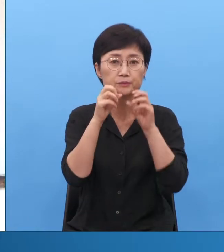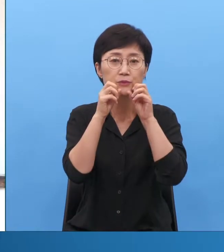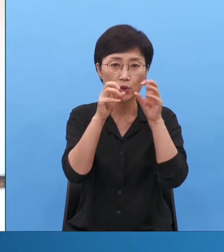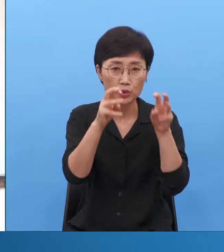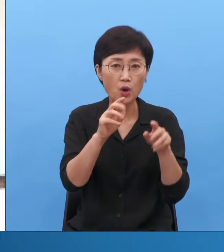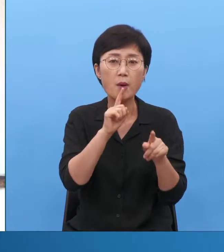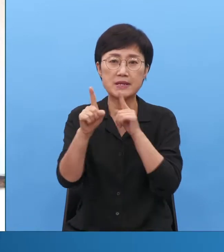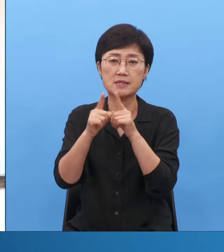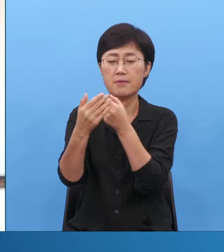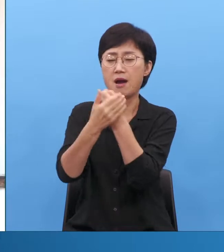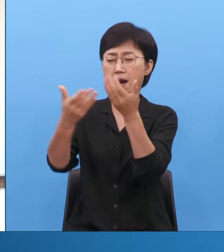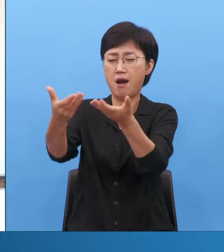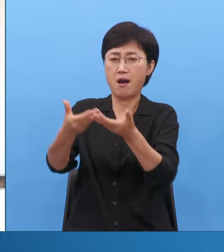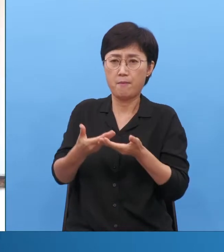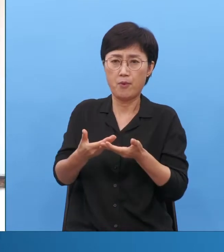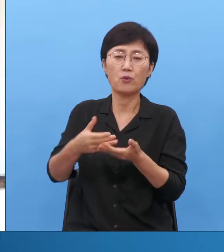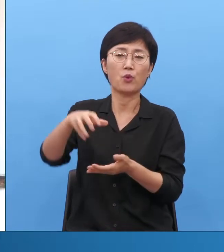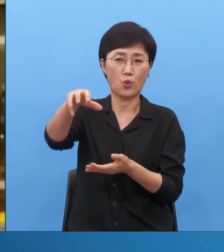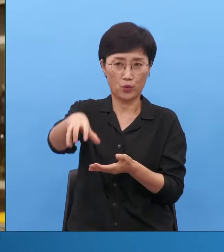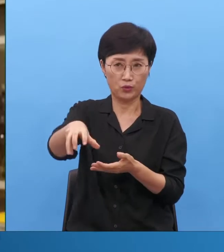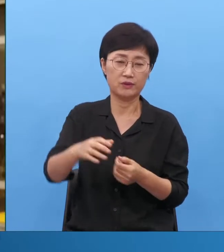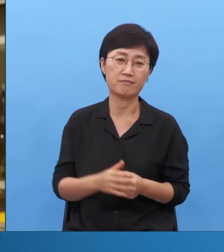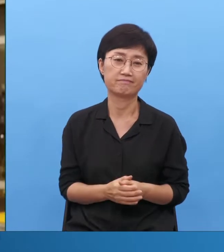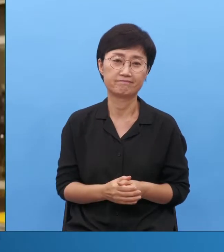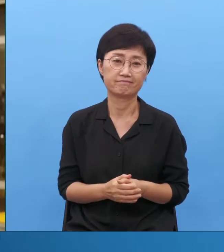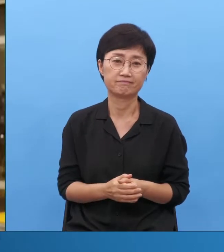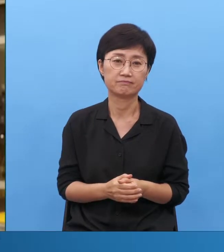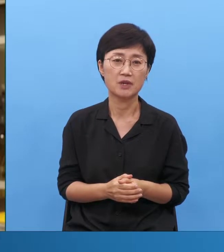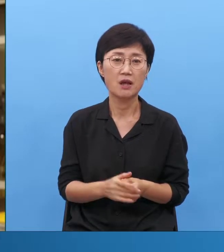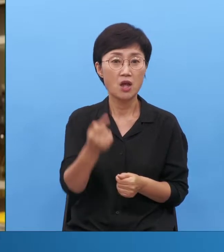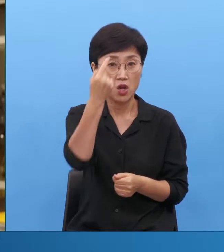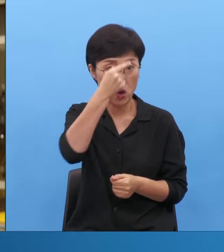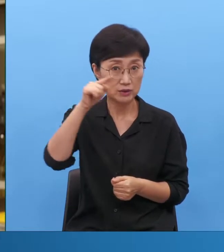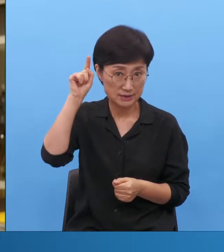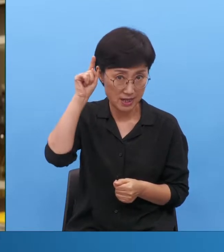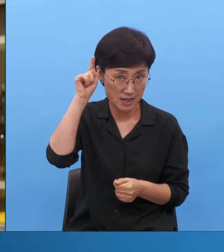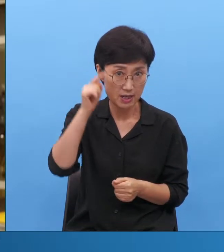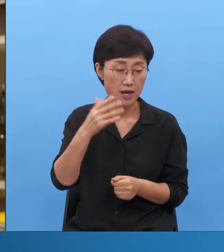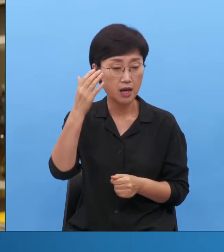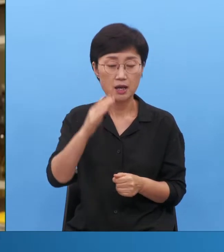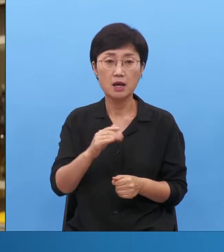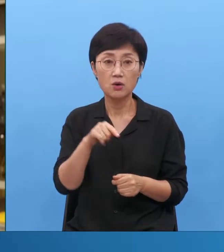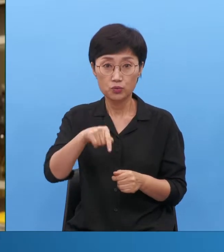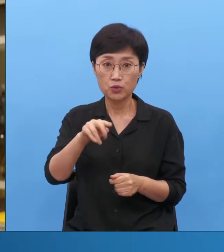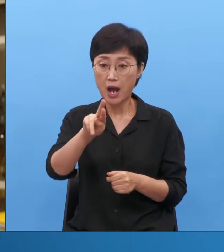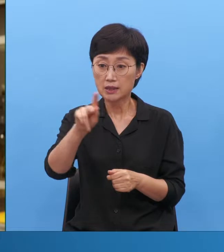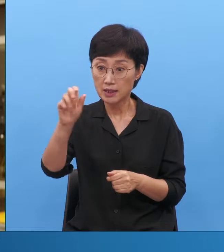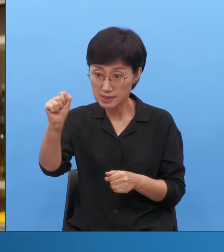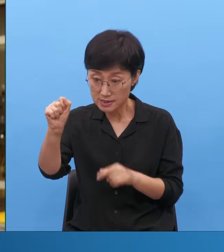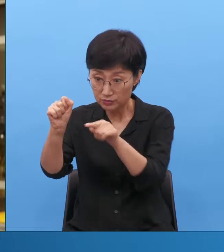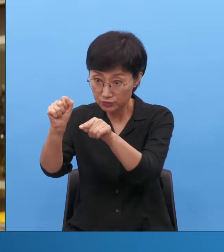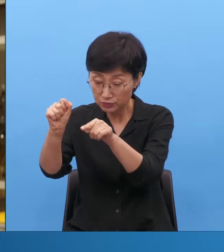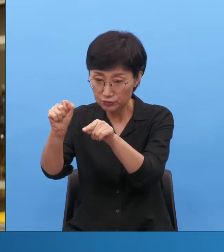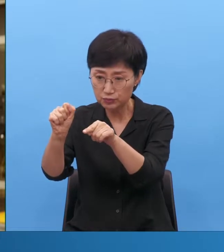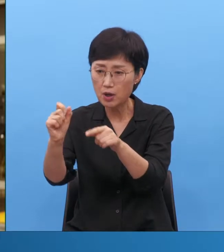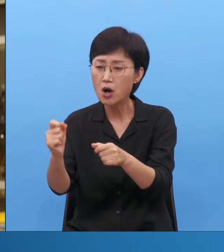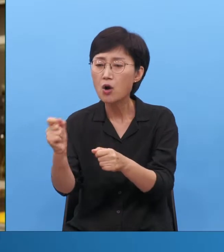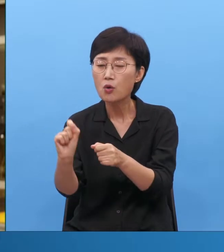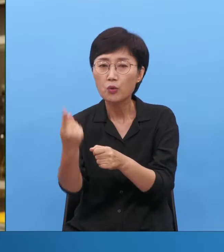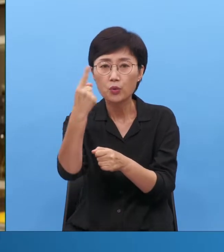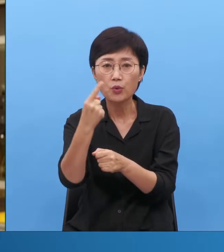은혜를 많이 받는 곳입니다. 시베리아 신학교 때문에 한국어 공부하기를 시작했습니다. 내가 받고